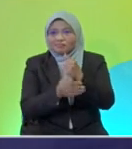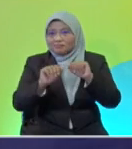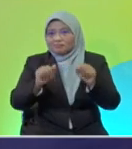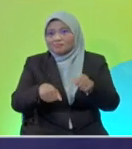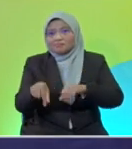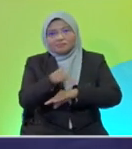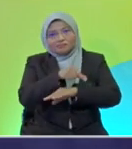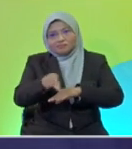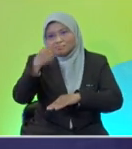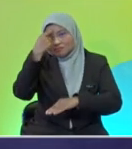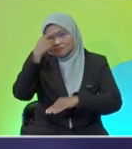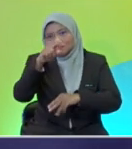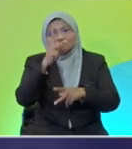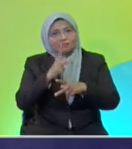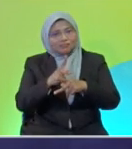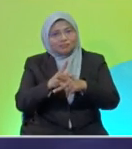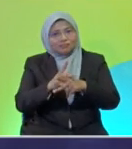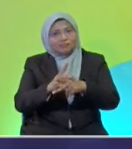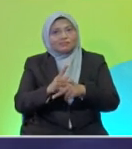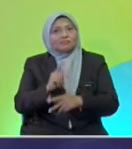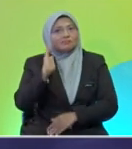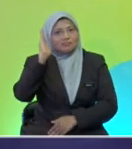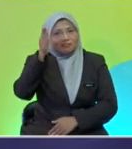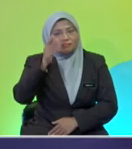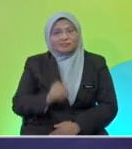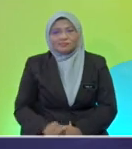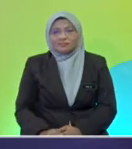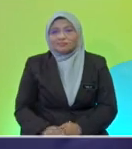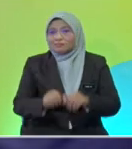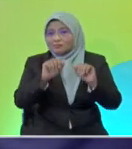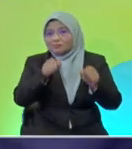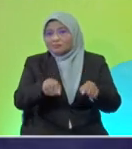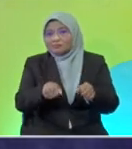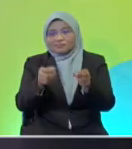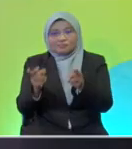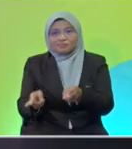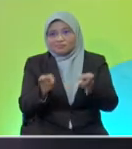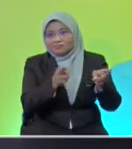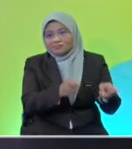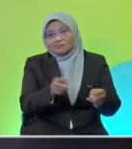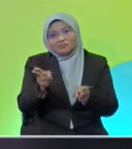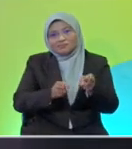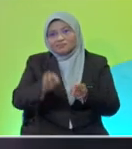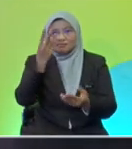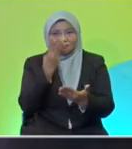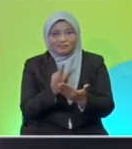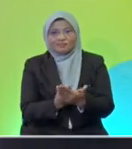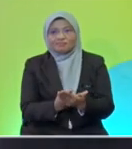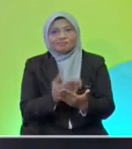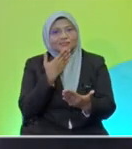kecemasan untuk sambung belajar jadi dapat merancang menguruskan uang dengan bijak